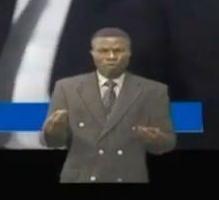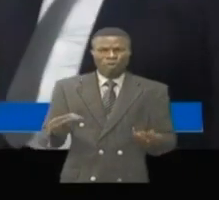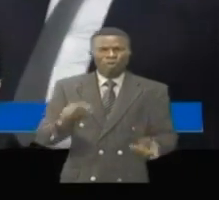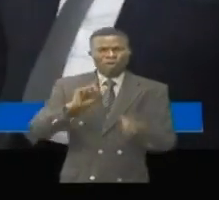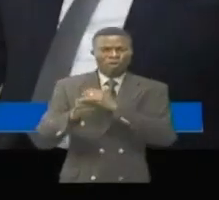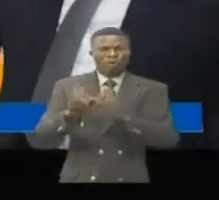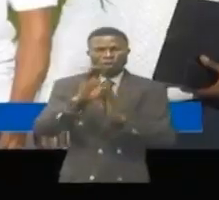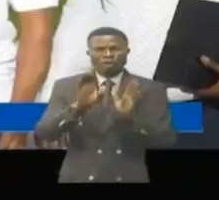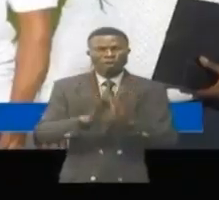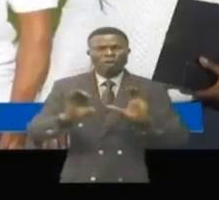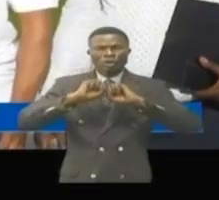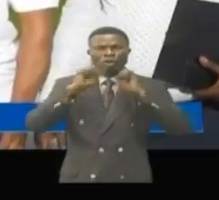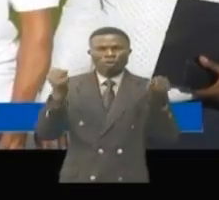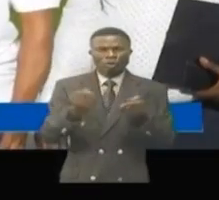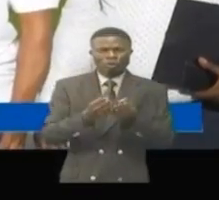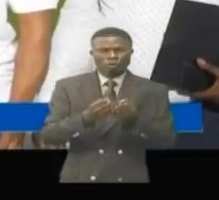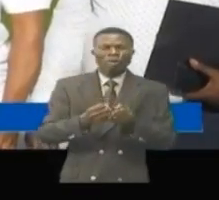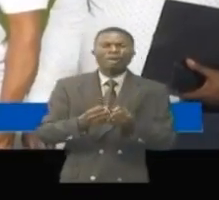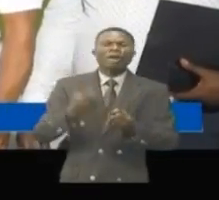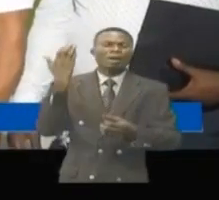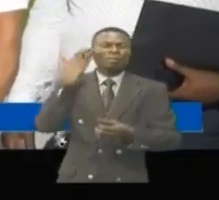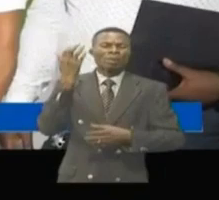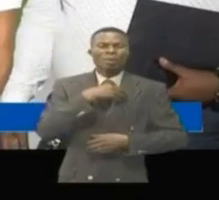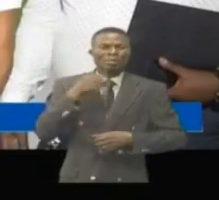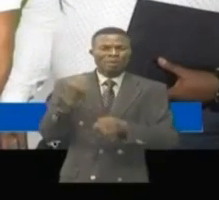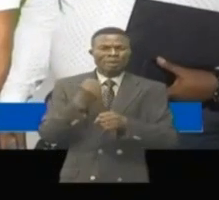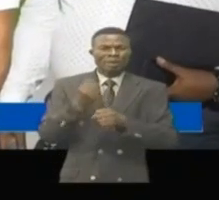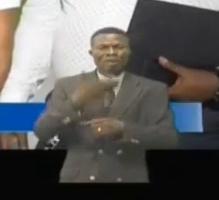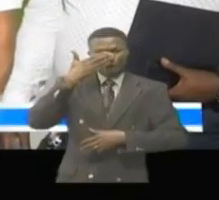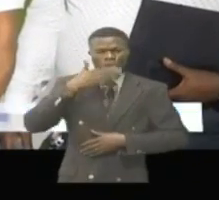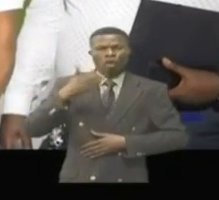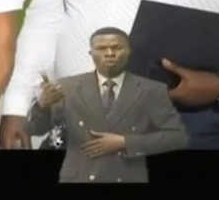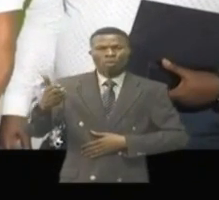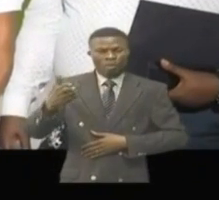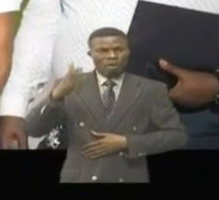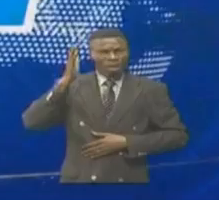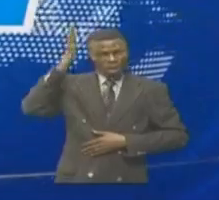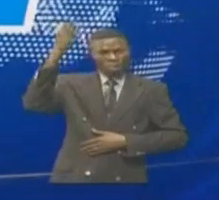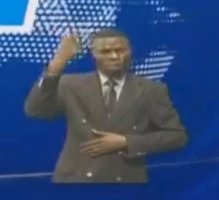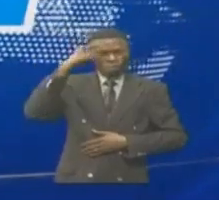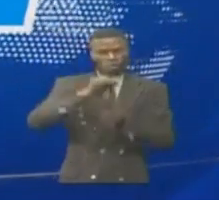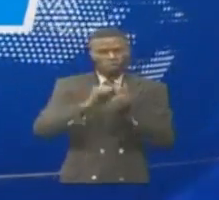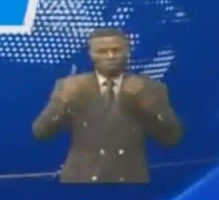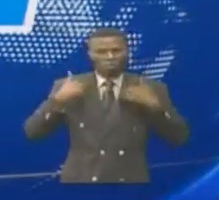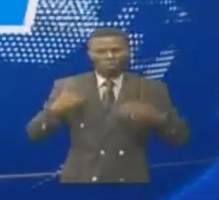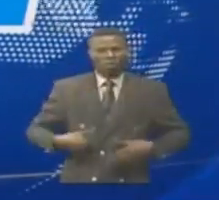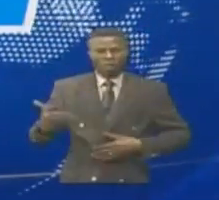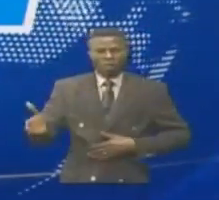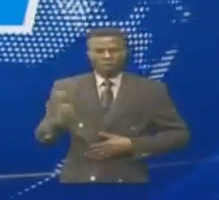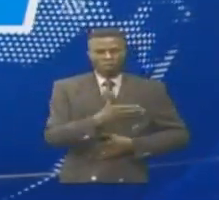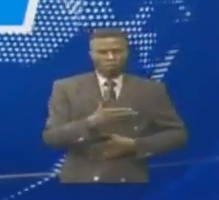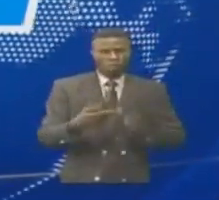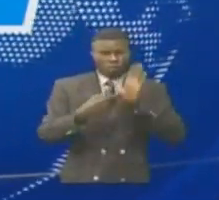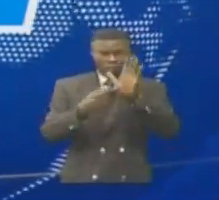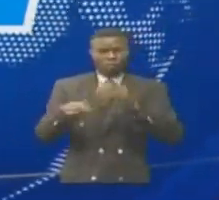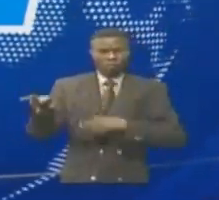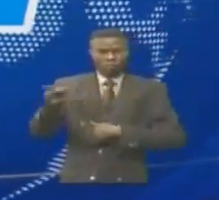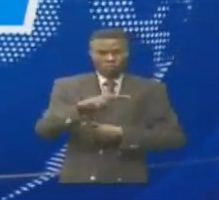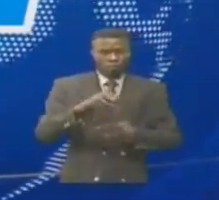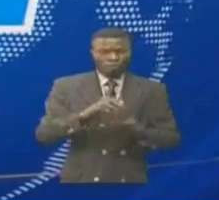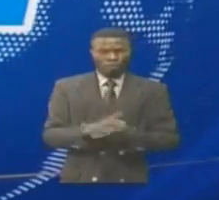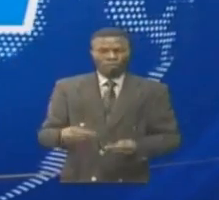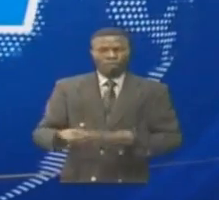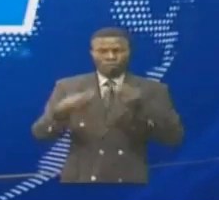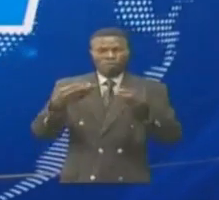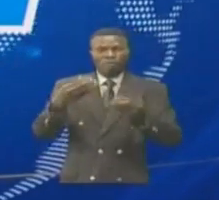les conditions sociales des professionnels, des acteurs, des domaines de la santé. Voilà, vous venez de suivre là la mise en